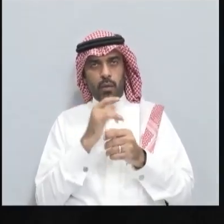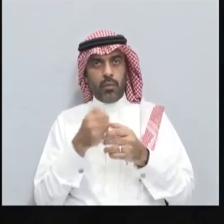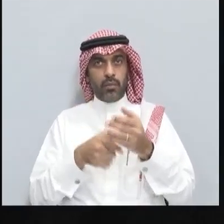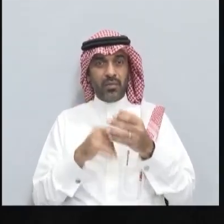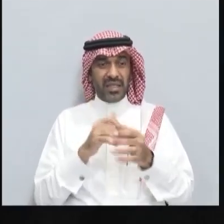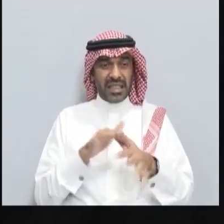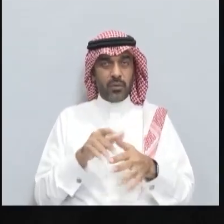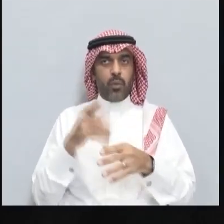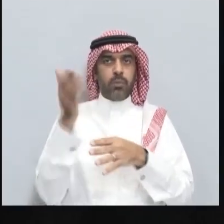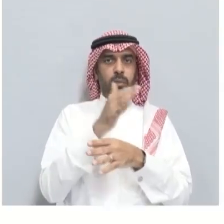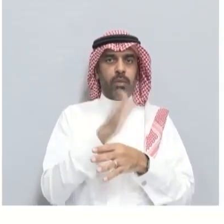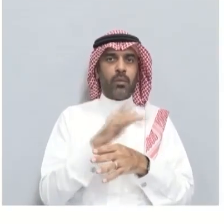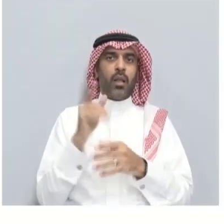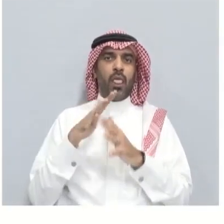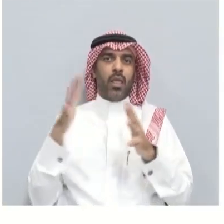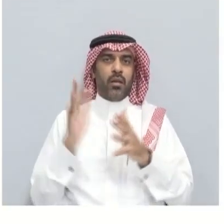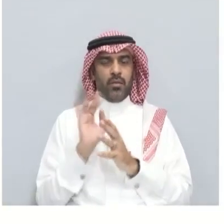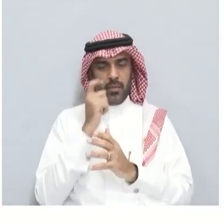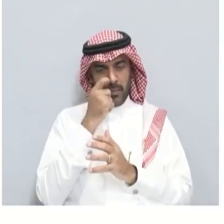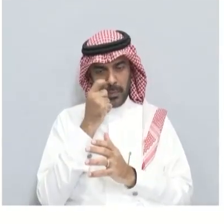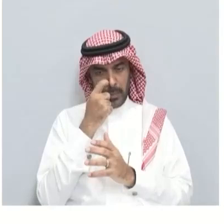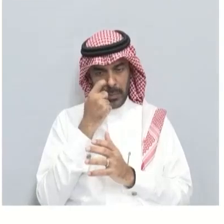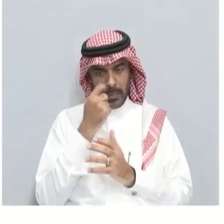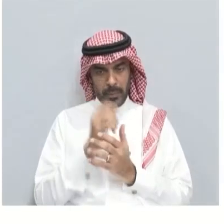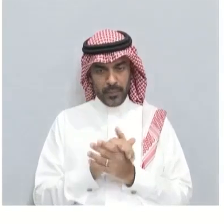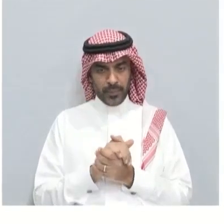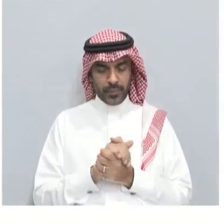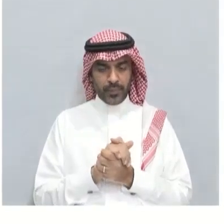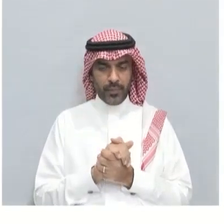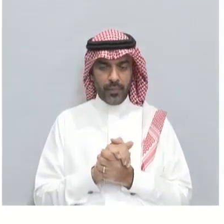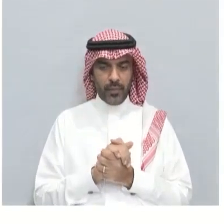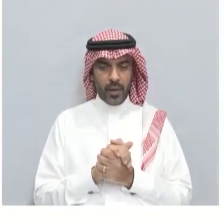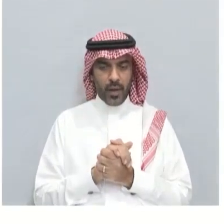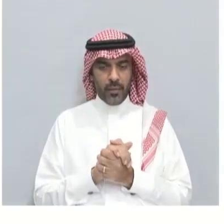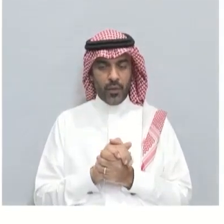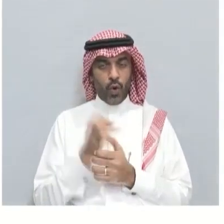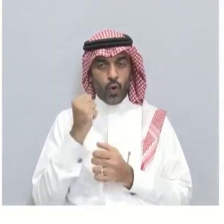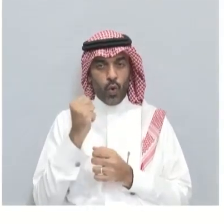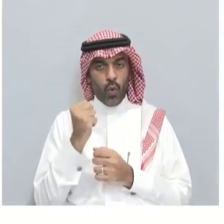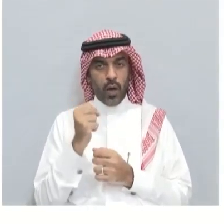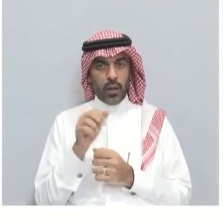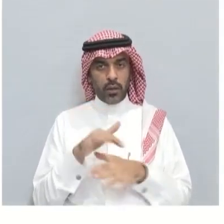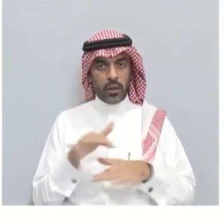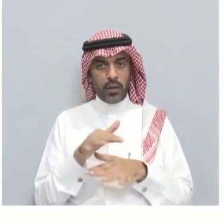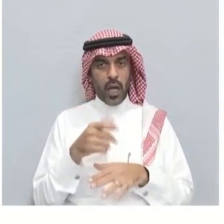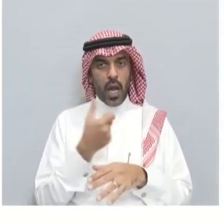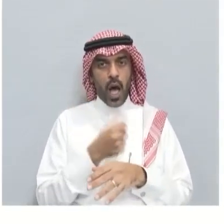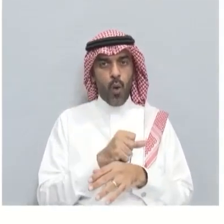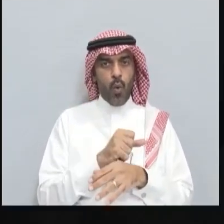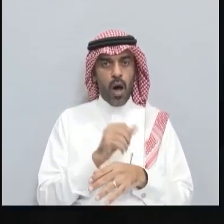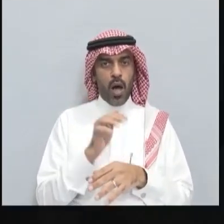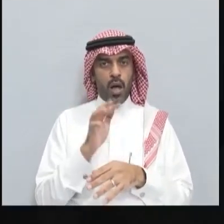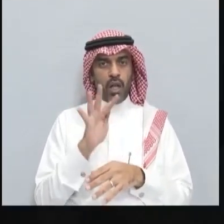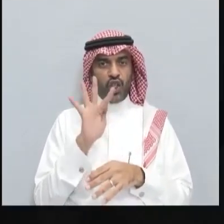ماذا المبنى قارنا بين قوه الزلزال وشدته نعم قوه الزلزال الطاقه المتحرره من الزلزال على مقياس رختر من